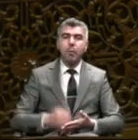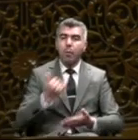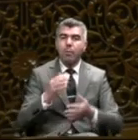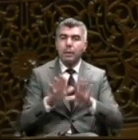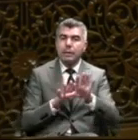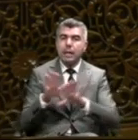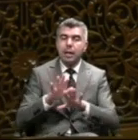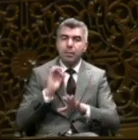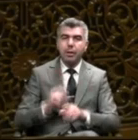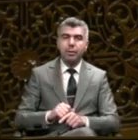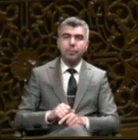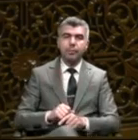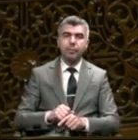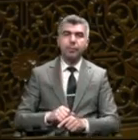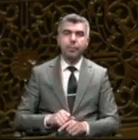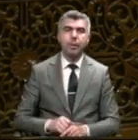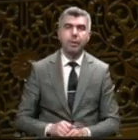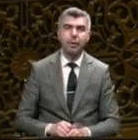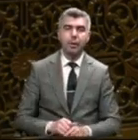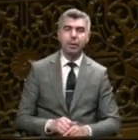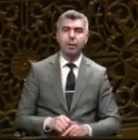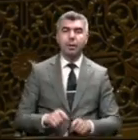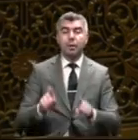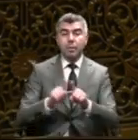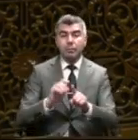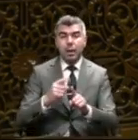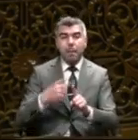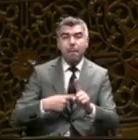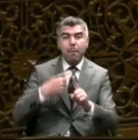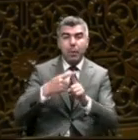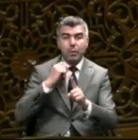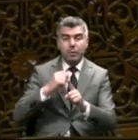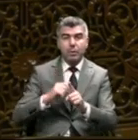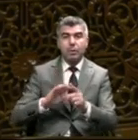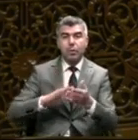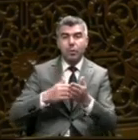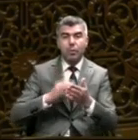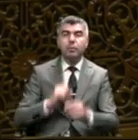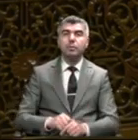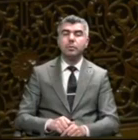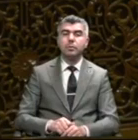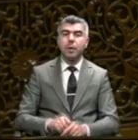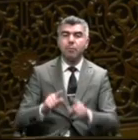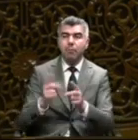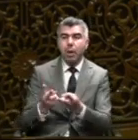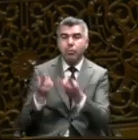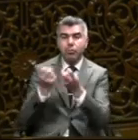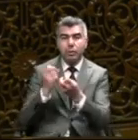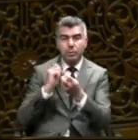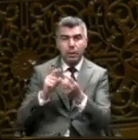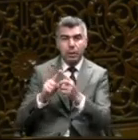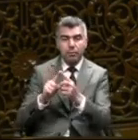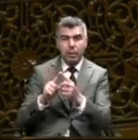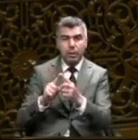التدابير التاليه اولا المزيد من من اليات لجذب قطاع غير